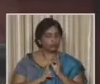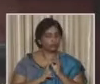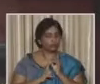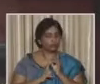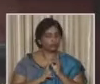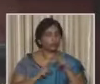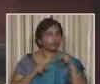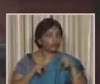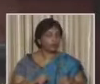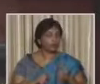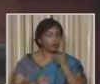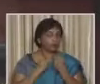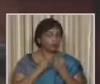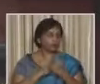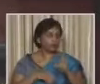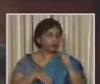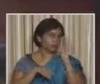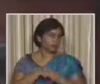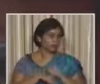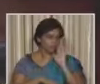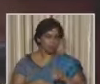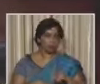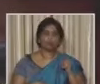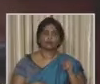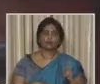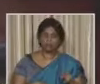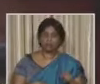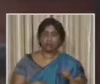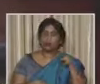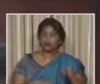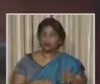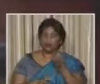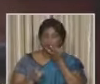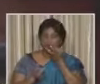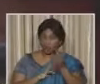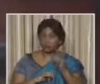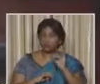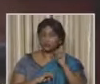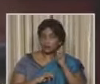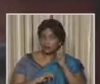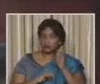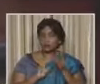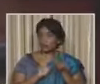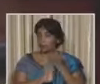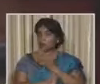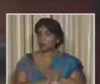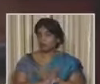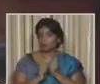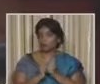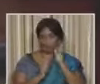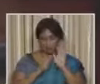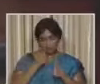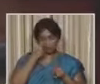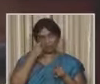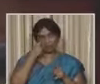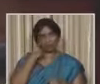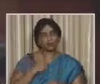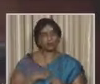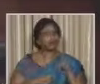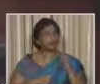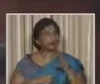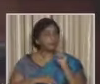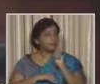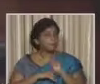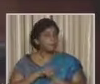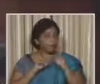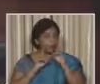இப்பொழுது நடைபெறுகின்ற விசாரணைகள் மூலமாக இந்த தாக்குதல் ஓரளவுக்கு முன்கூட்டியே நடைபெற்று விட்டதாக, திட்டமிடப்பட்டிருந்த காலத்தை விட